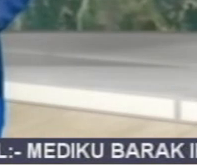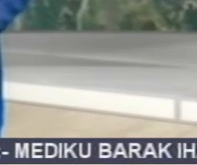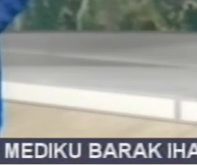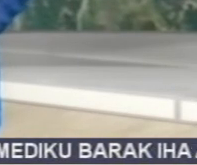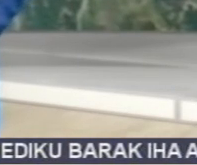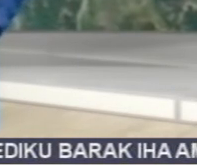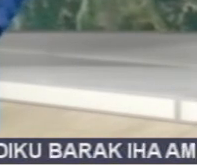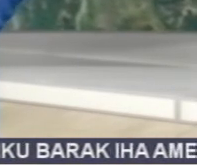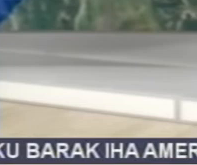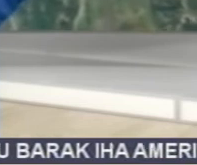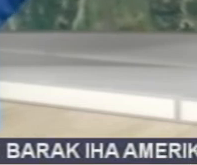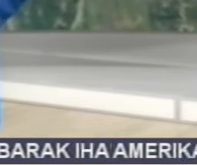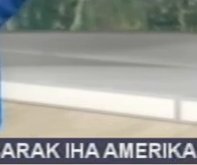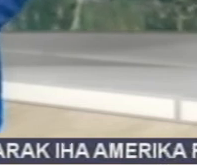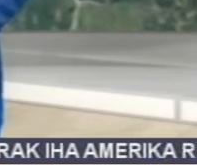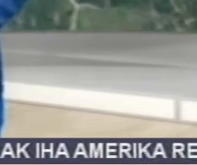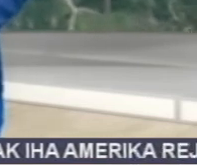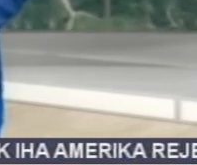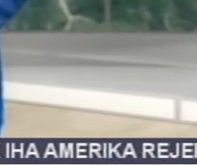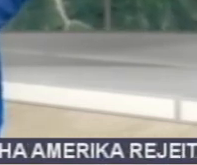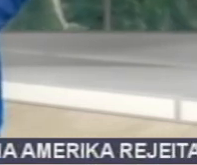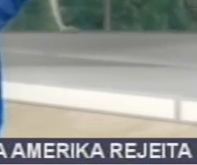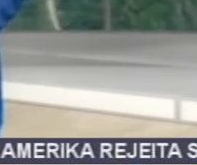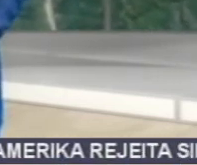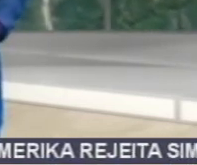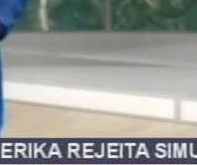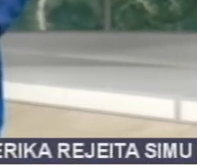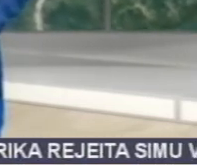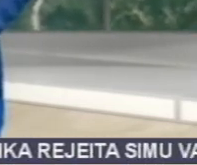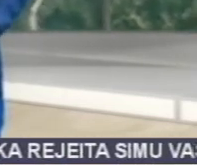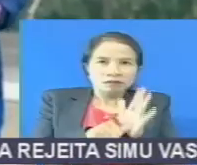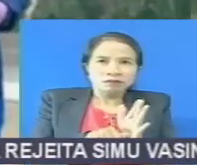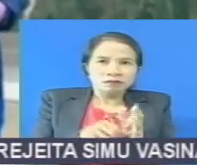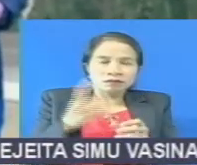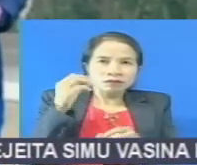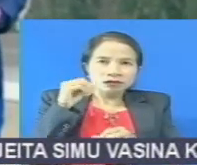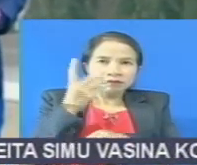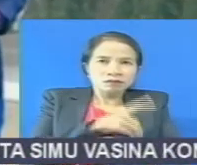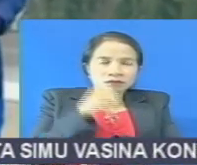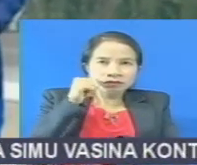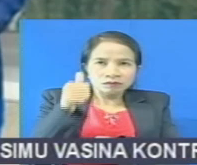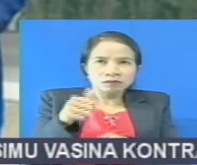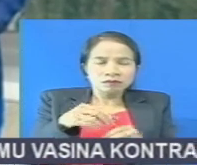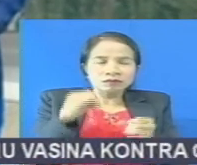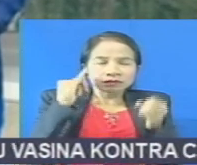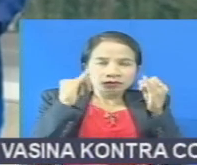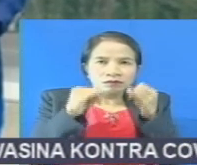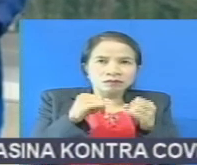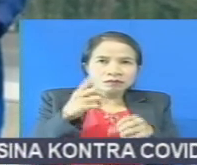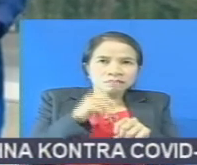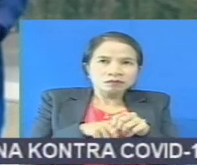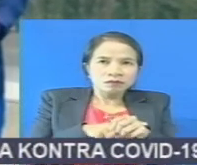Diak maluk sirena maka informasaun previsaun tempo nebe maka RTTL fosai balorong aban nian. Atu informa katak programa previsaun tempo